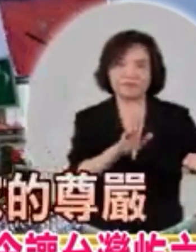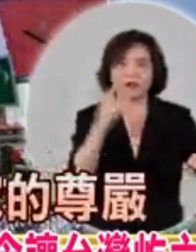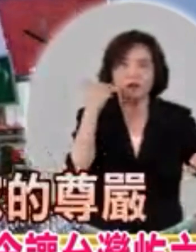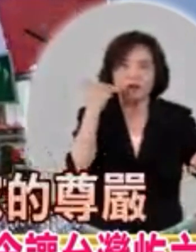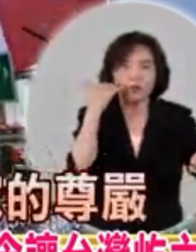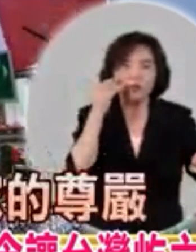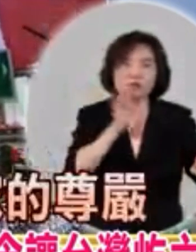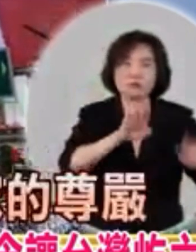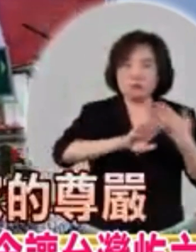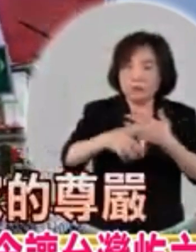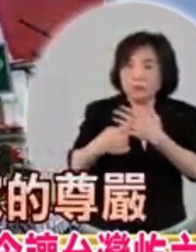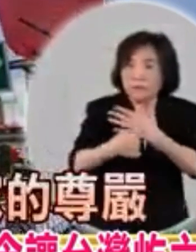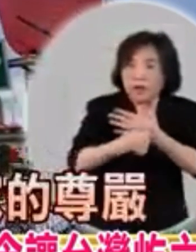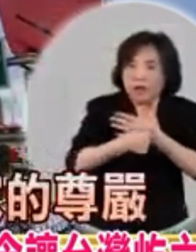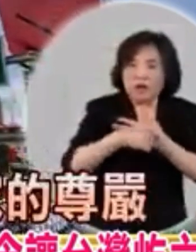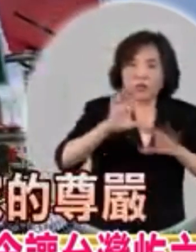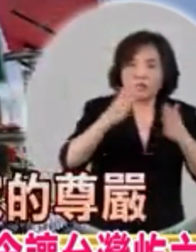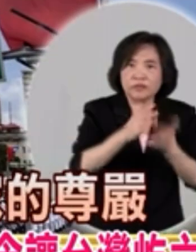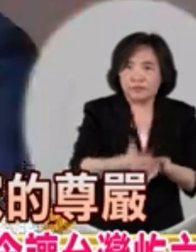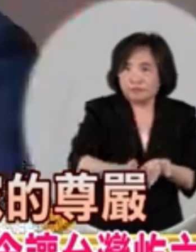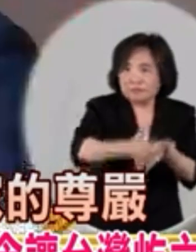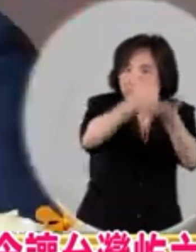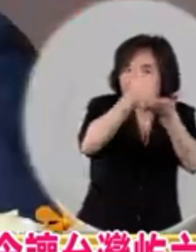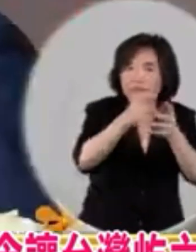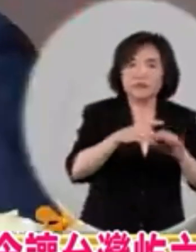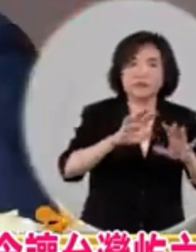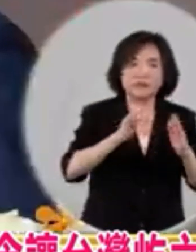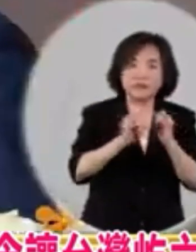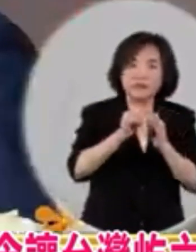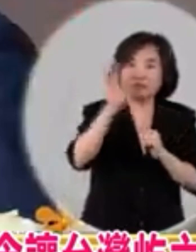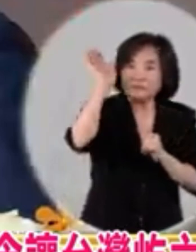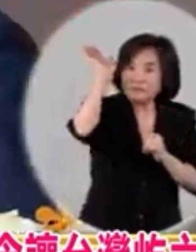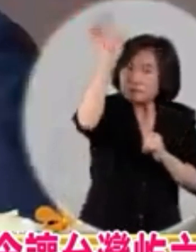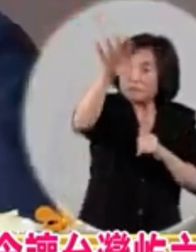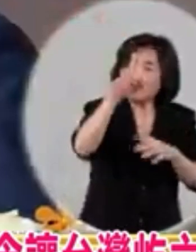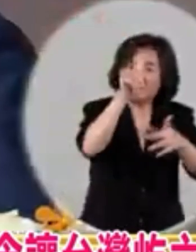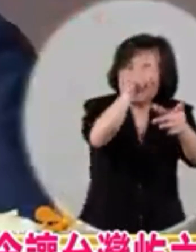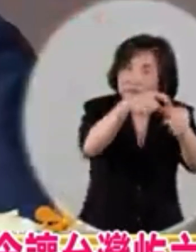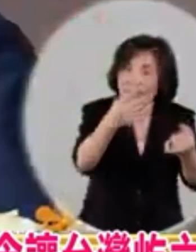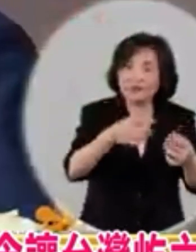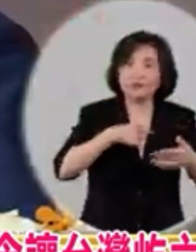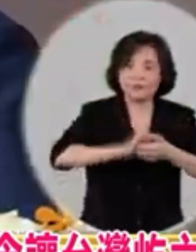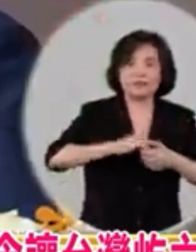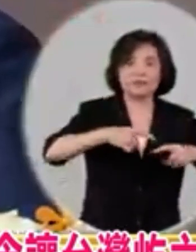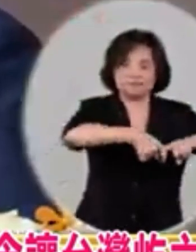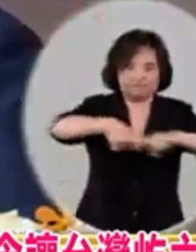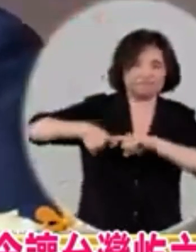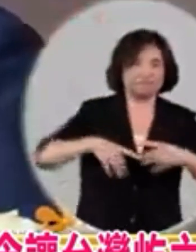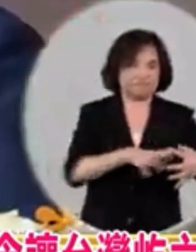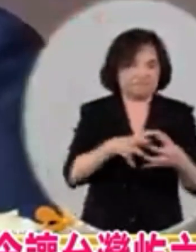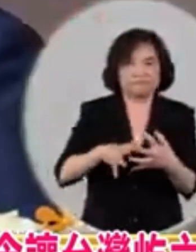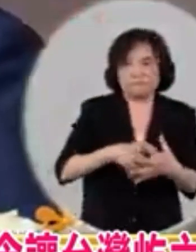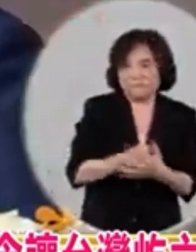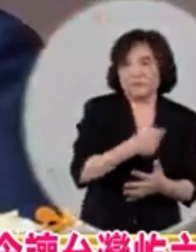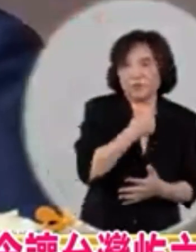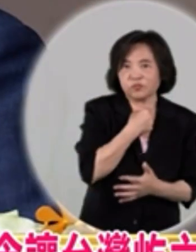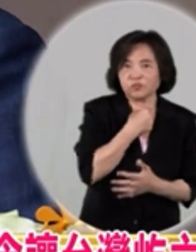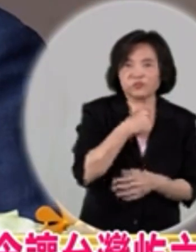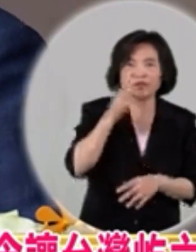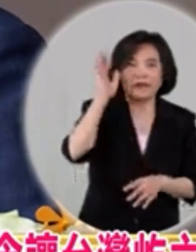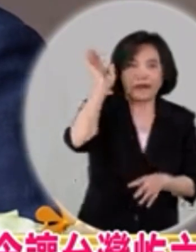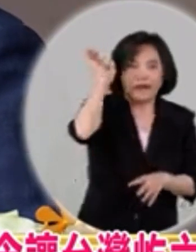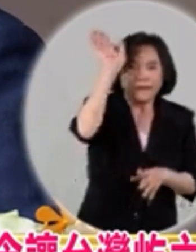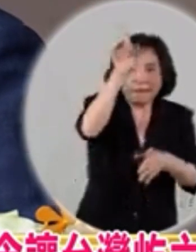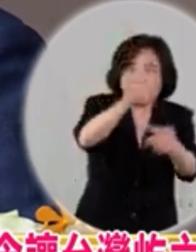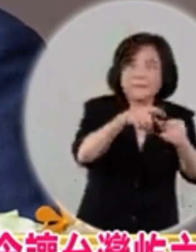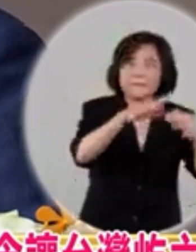涉到国家的尊严以及人民的未来的时候，我们就要团结起来，为世世代代的